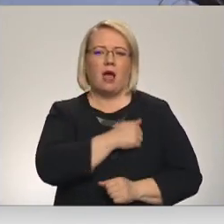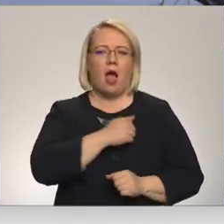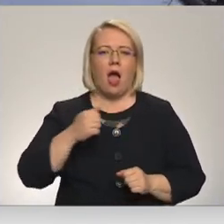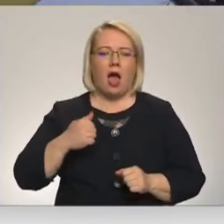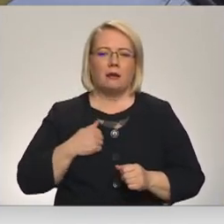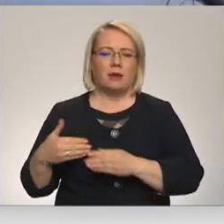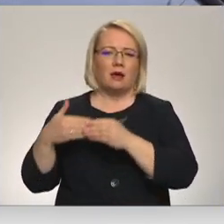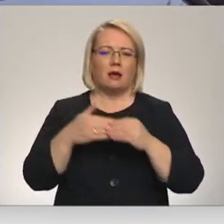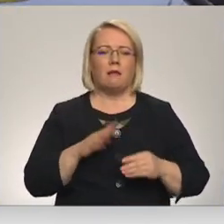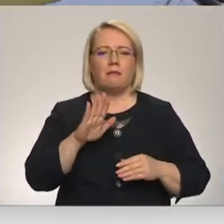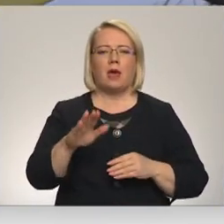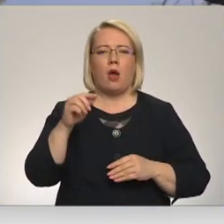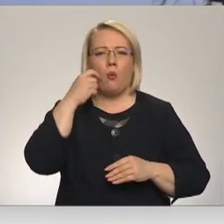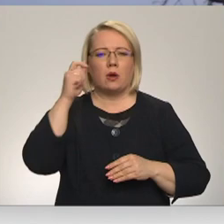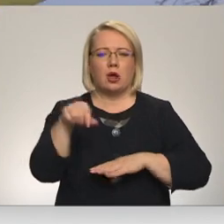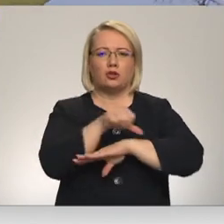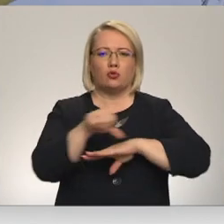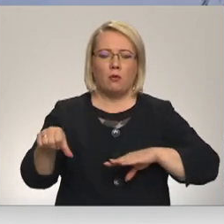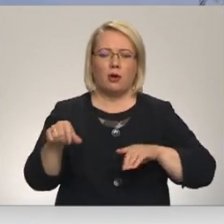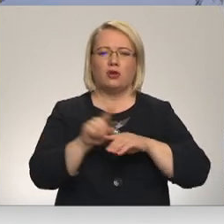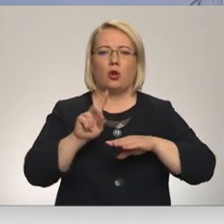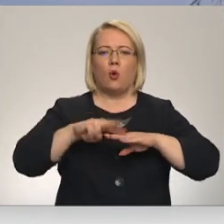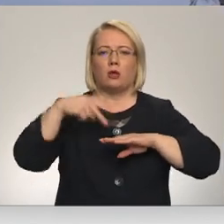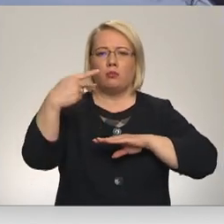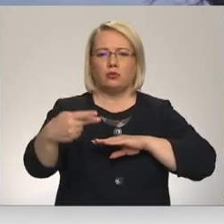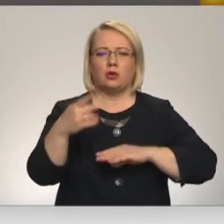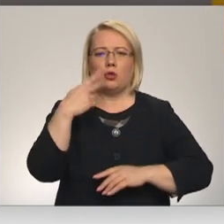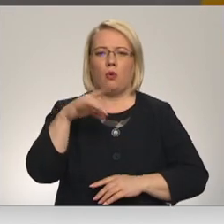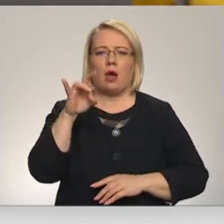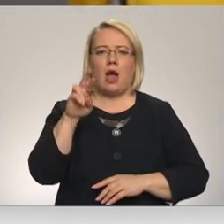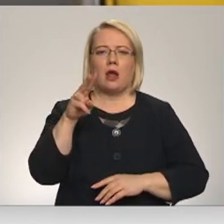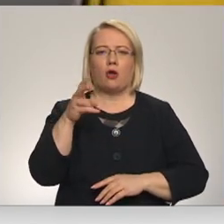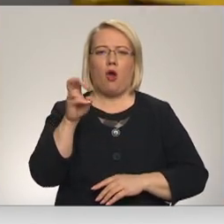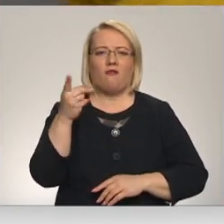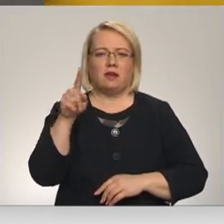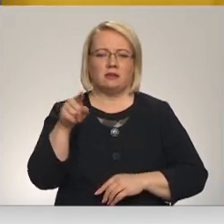pie Ukrainas robežām, arī otrpus robežai no Harkovas.